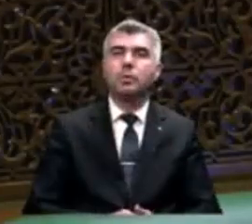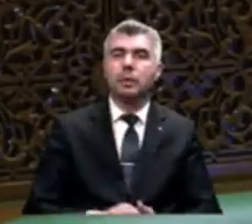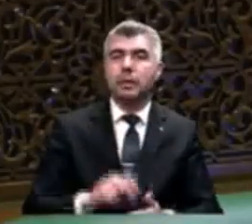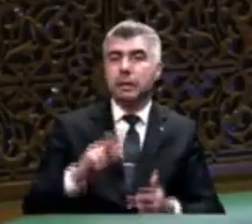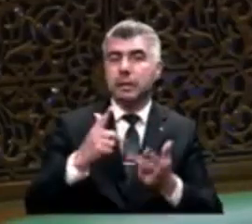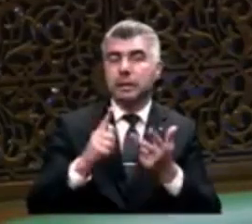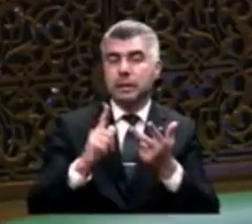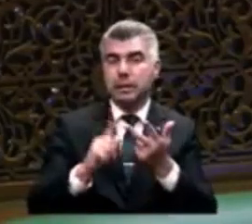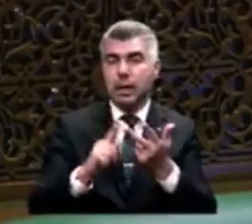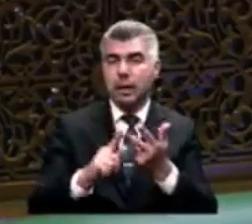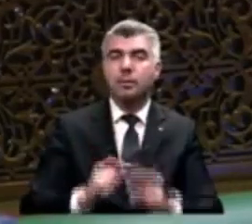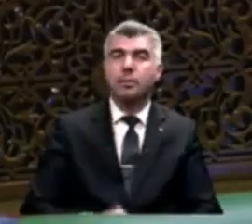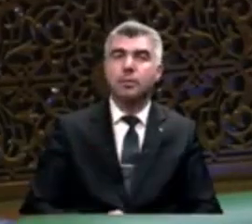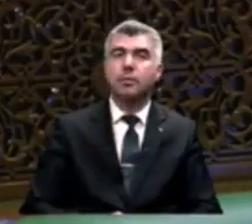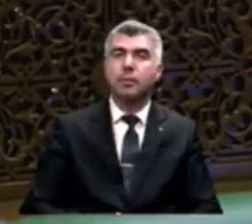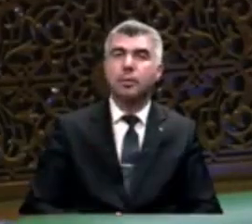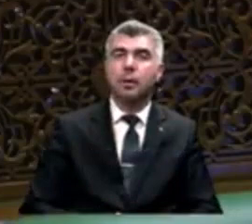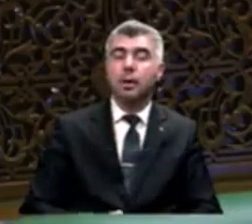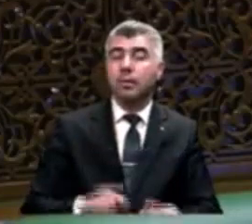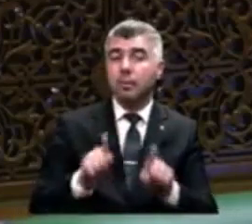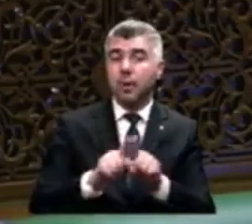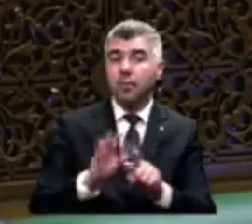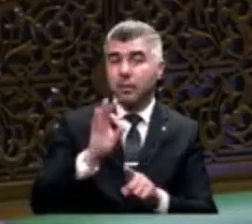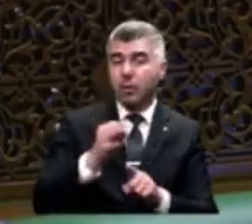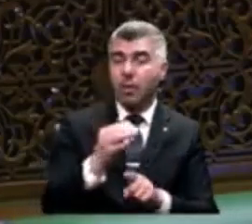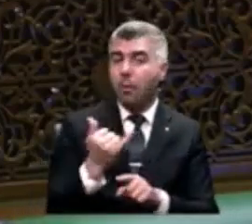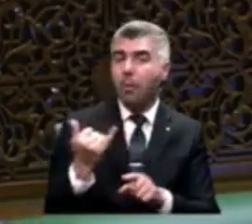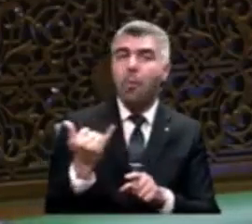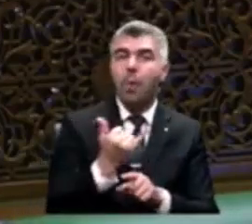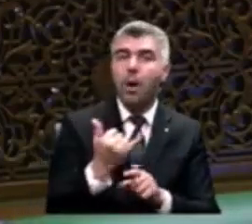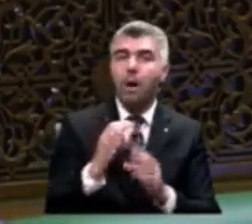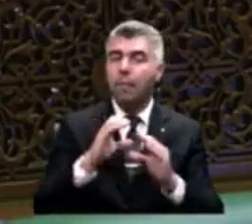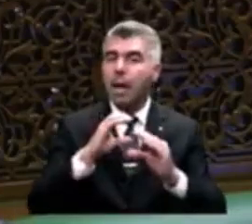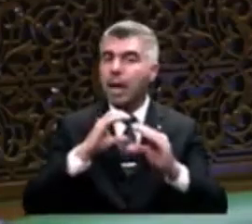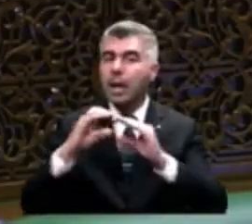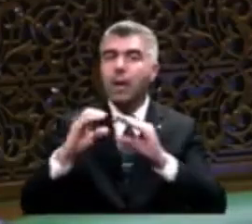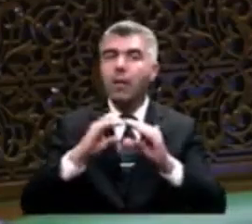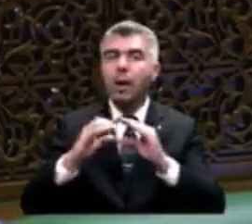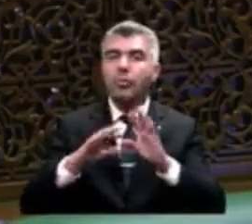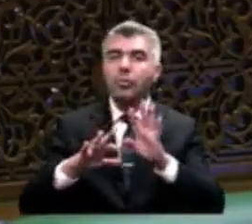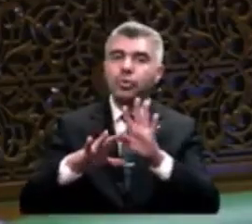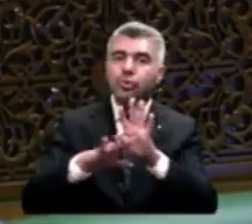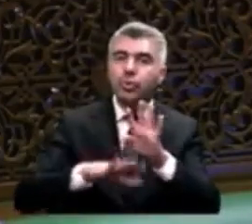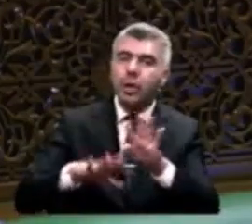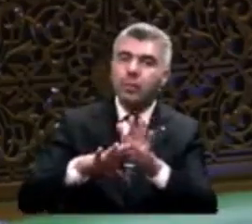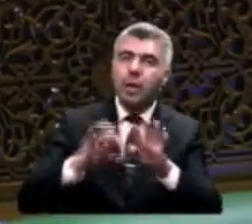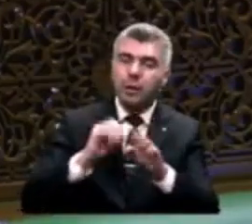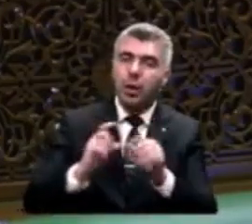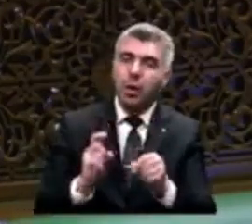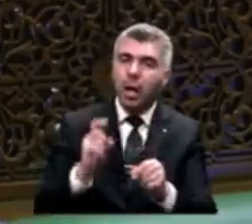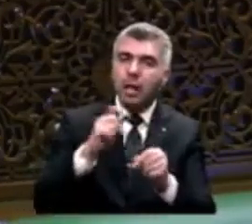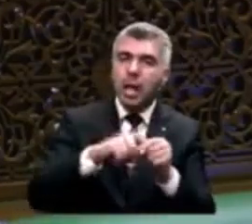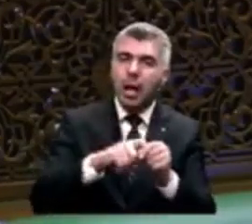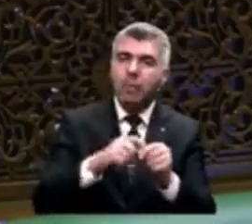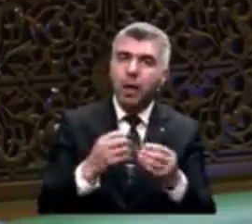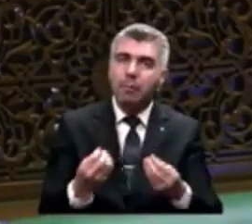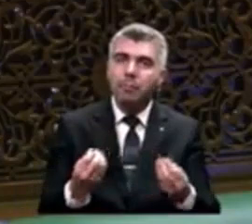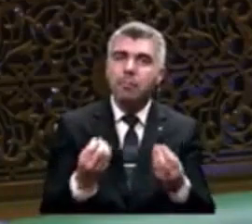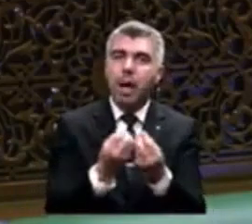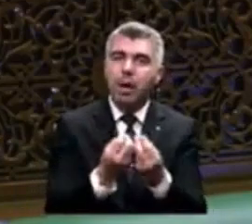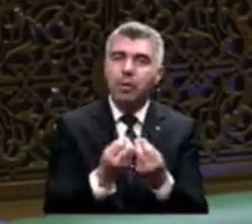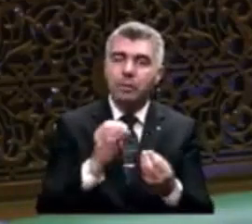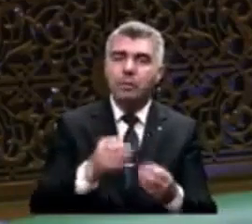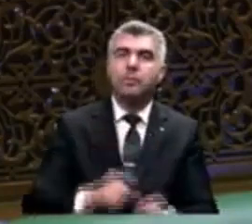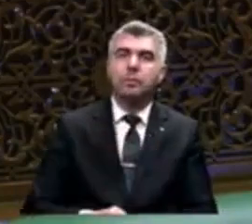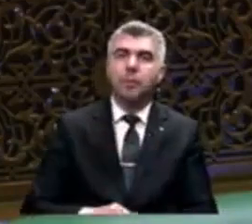ثالثا نهيب بكم الحفاظ على فضيلة الحوار الاجتماعي القطاعي مع النقابة الأكثر تمثيلية